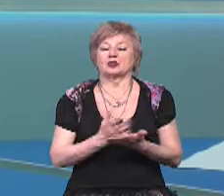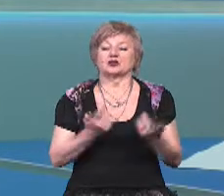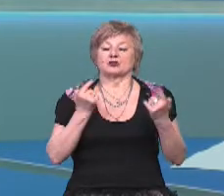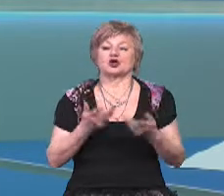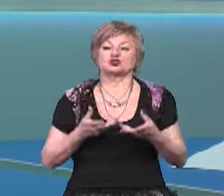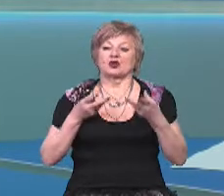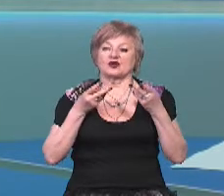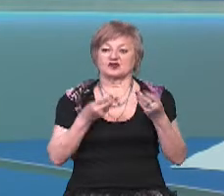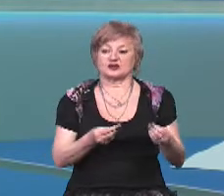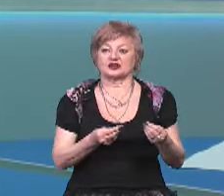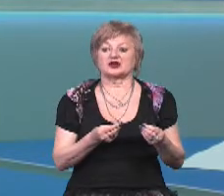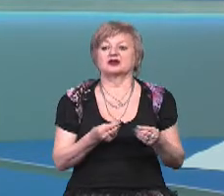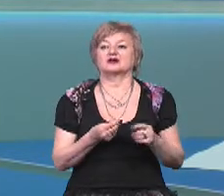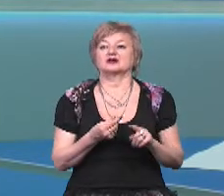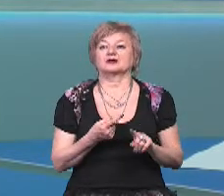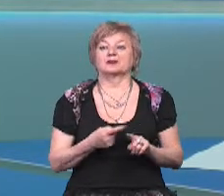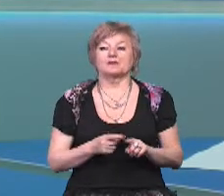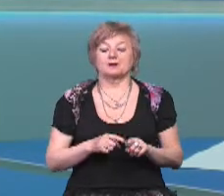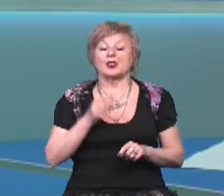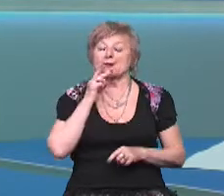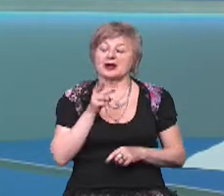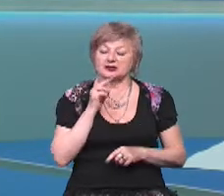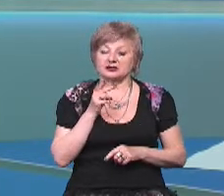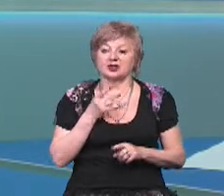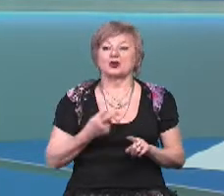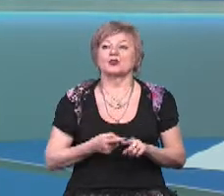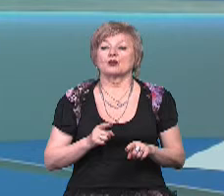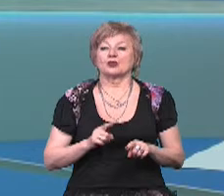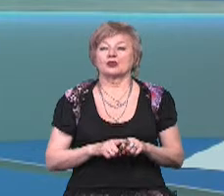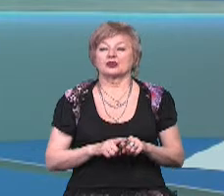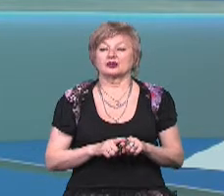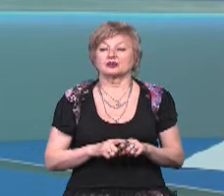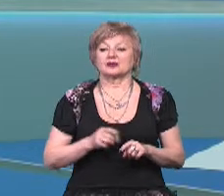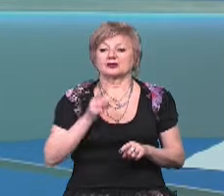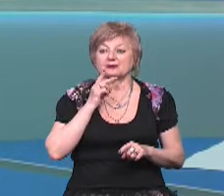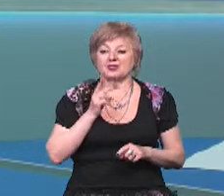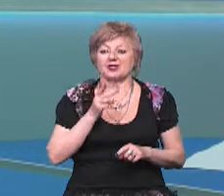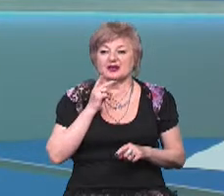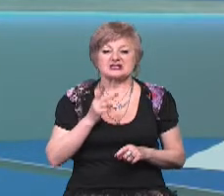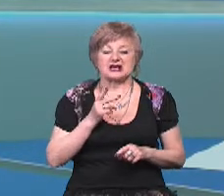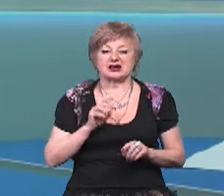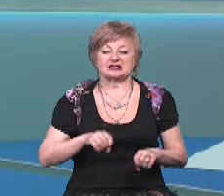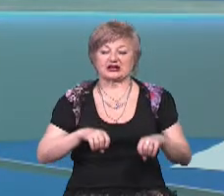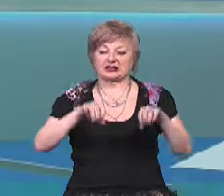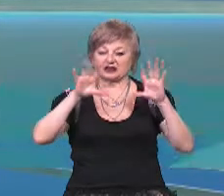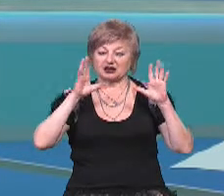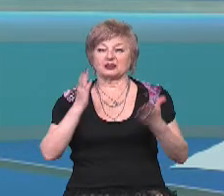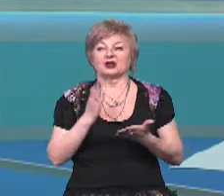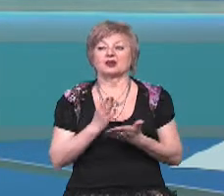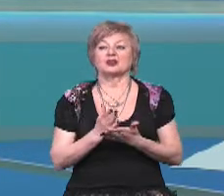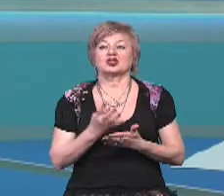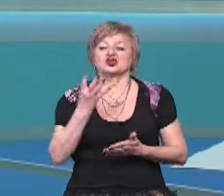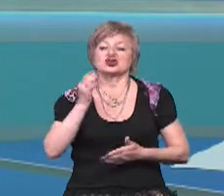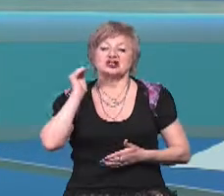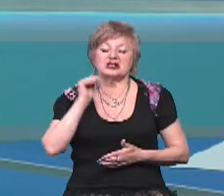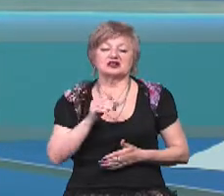вплив, токсичний вплив паління, тому що вторинний сигаретний дим, він має 4